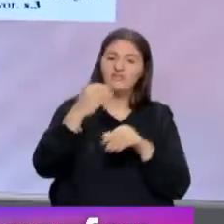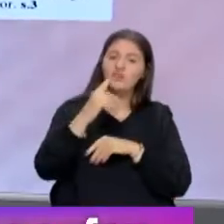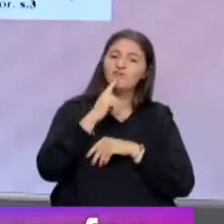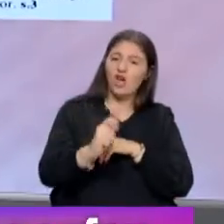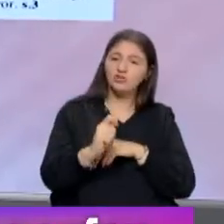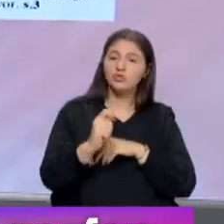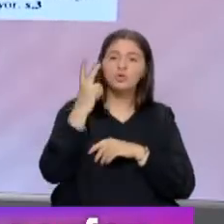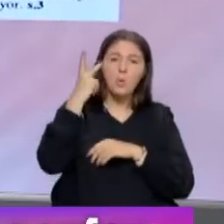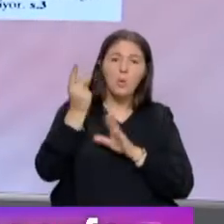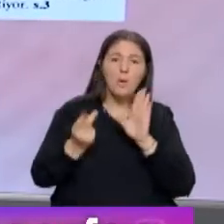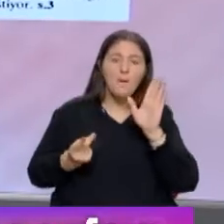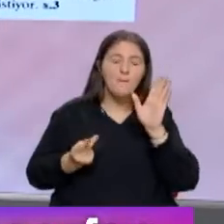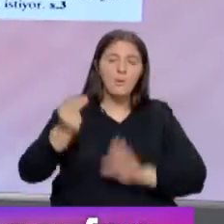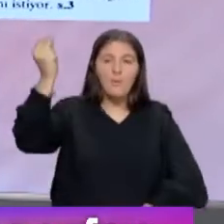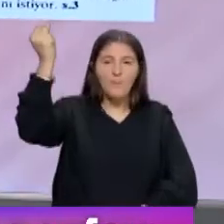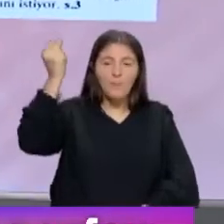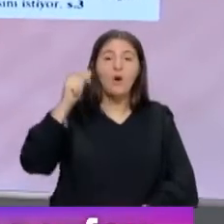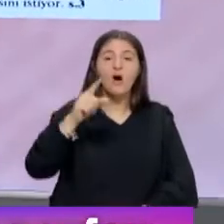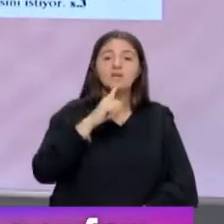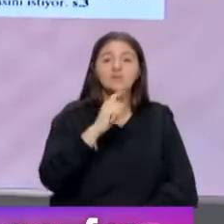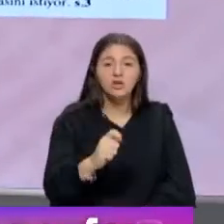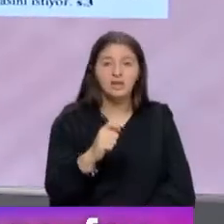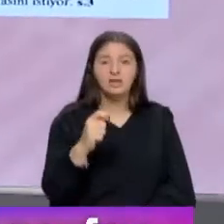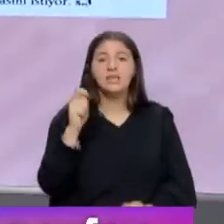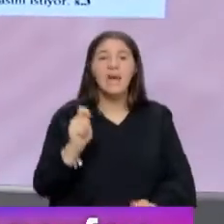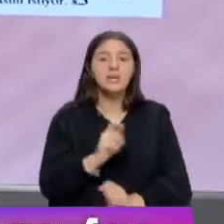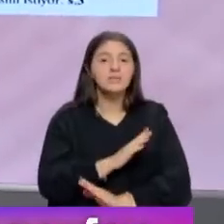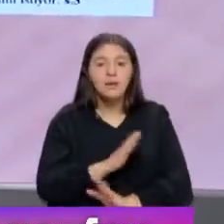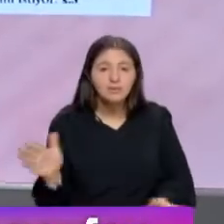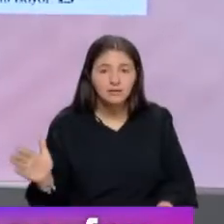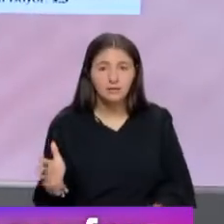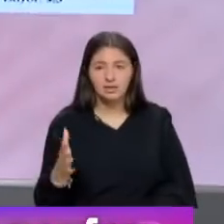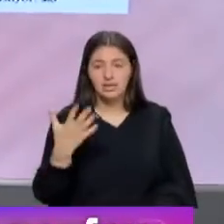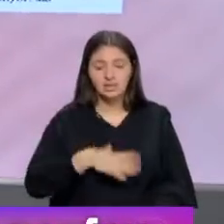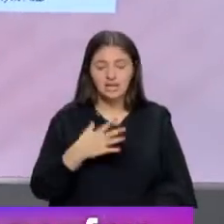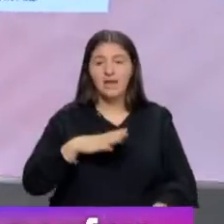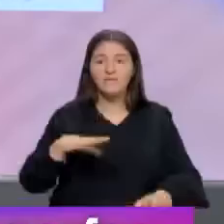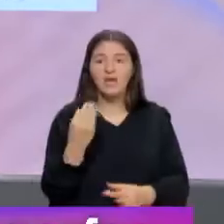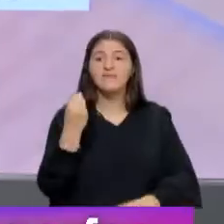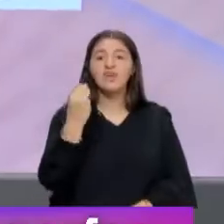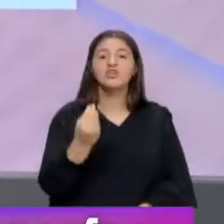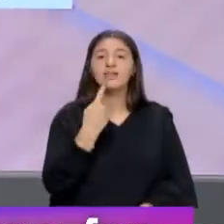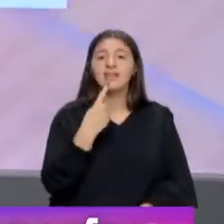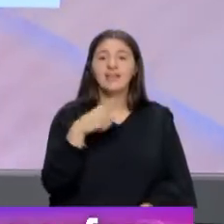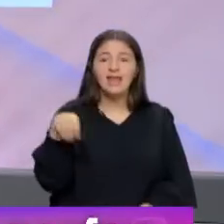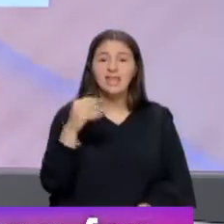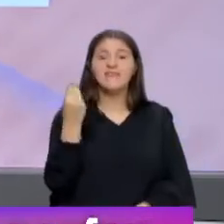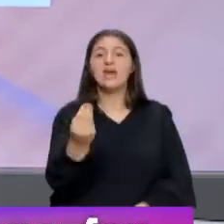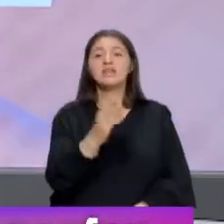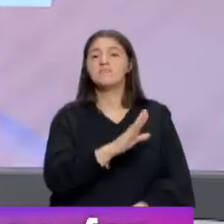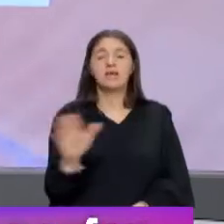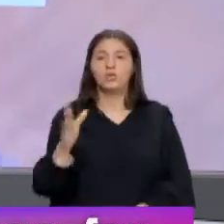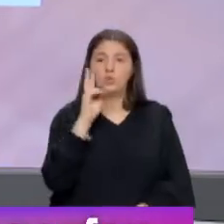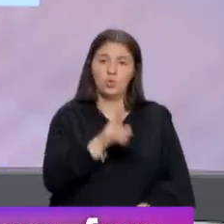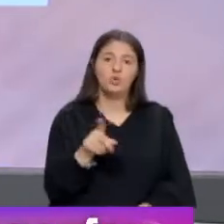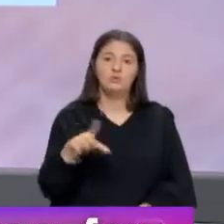sözlerin Unutulduğunu ve o sözlerin yerine getirilmediğini istenilen ya da vereceğiz denilenlerin verilmediğini